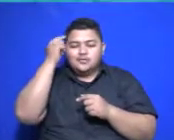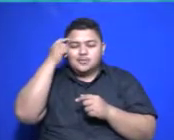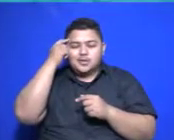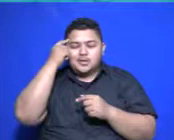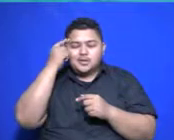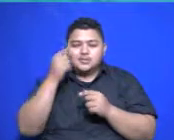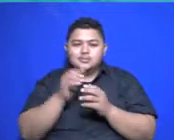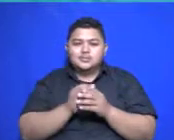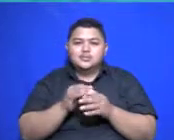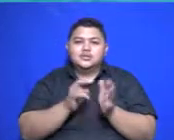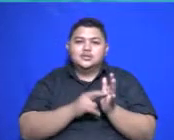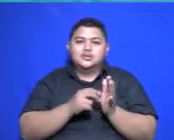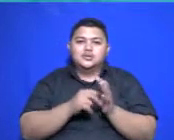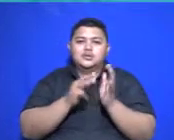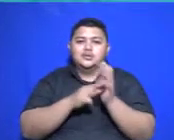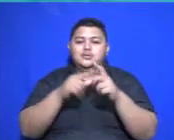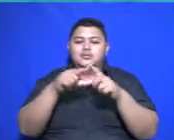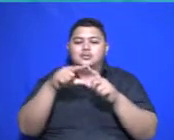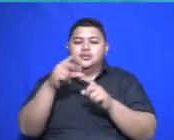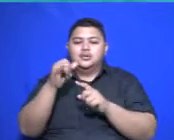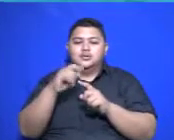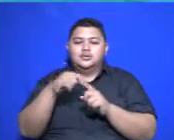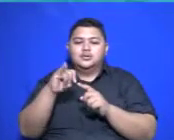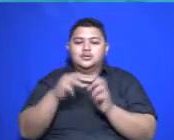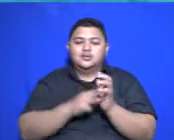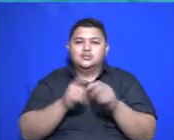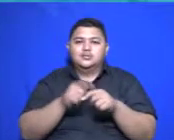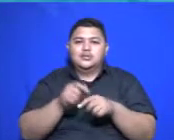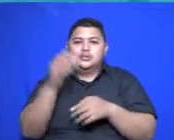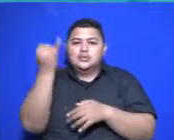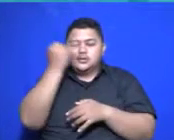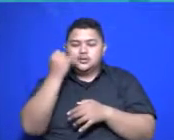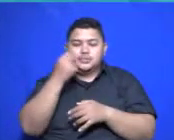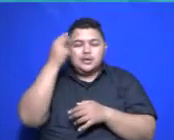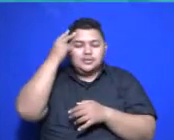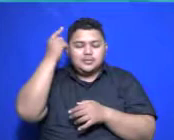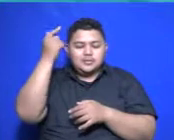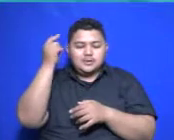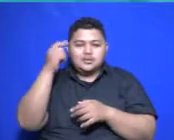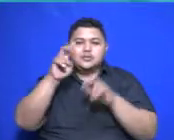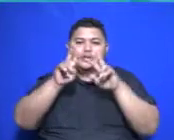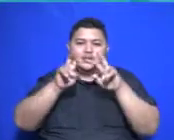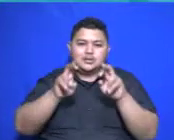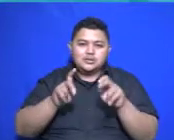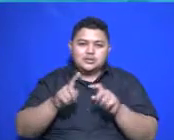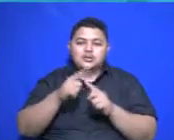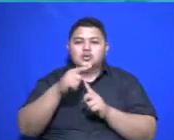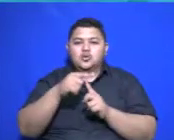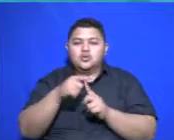Indonesia, dan nilai-nilai maritim, serta gambaran prestasi Indonesia di bidang riset dan teknologi,